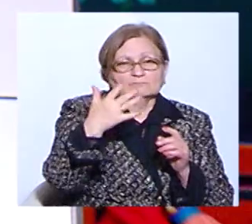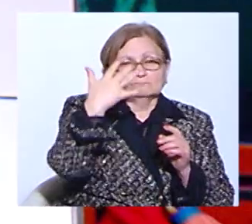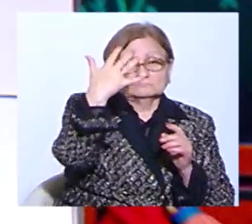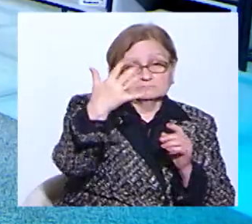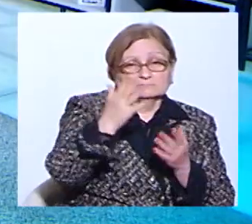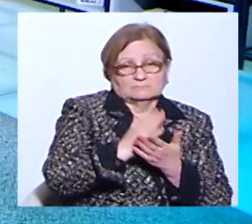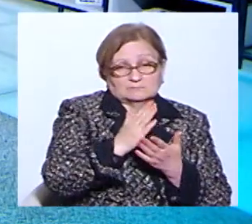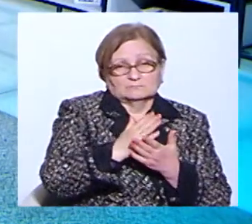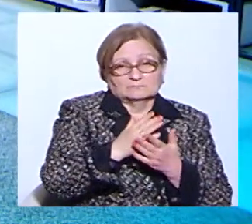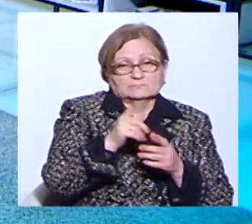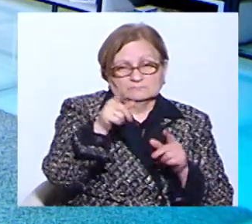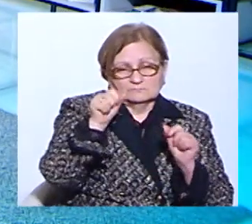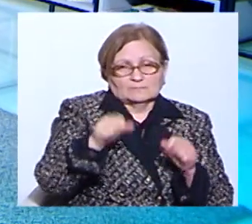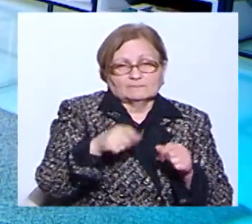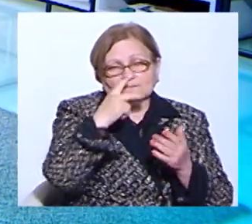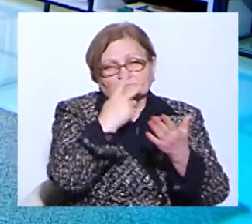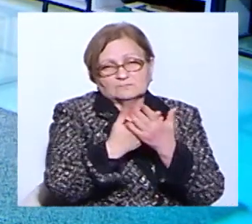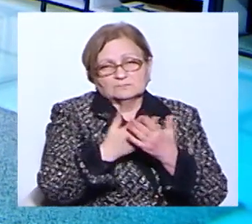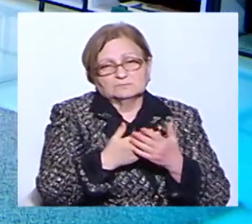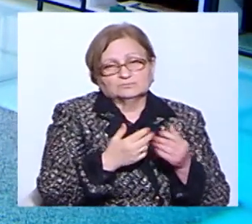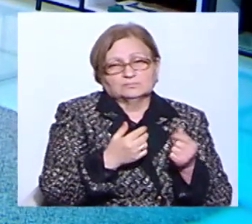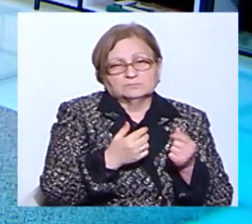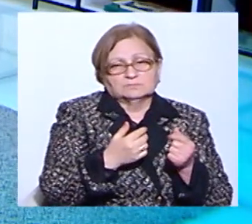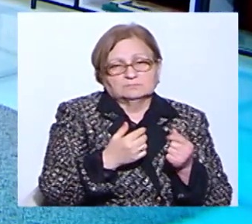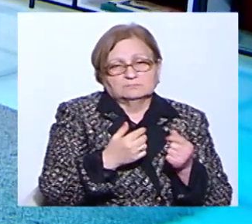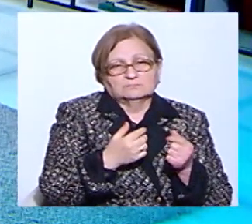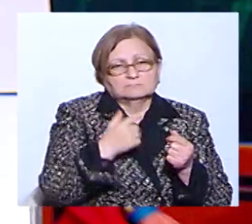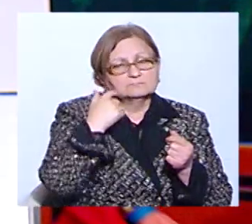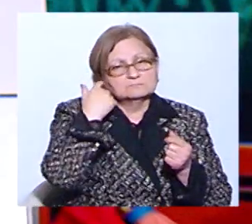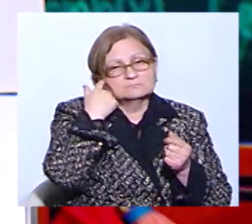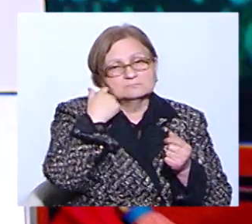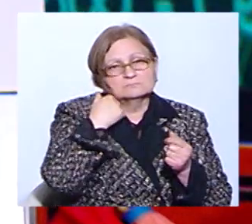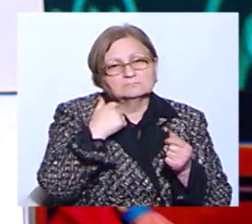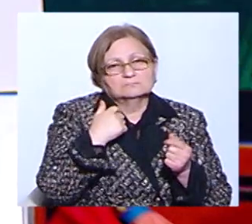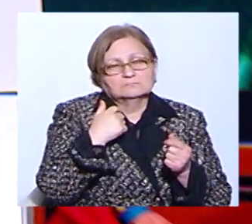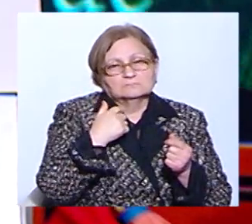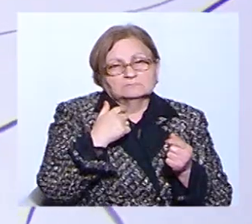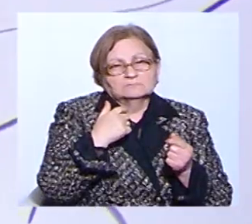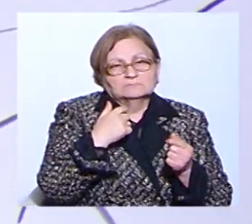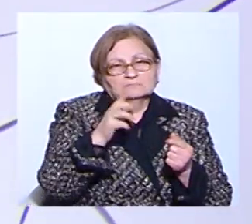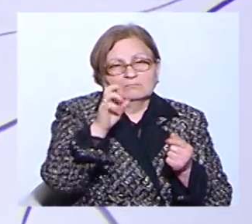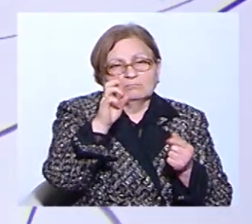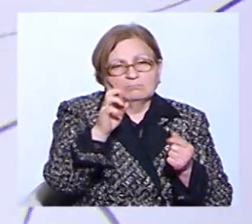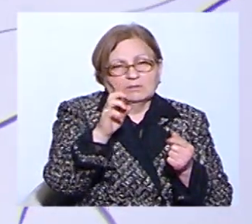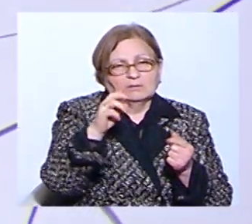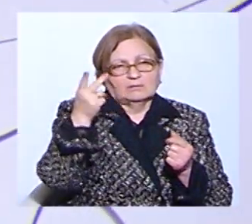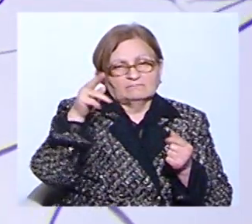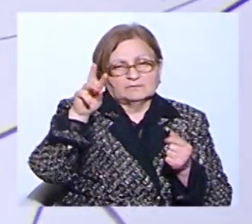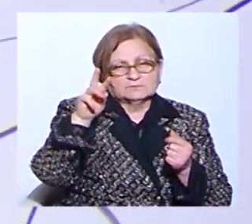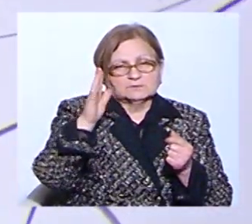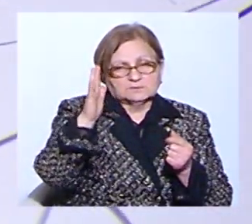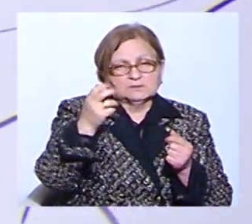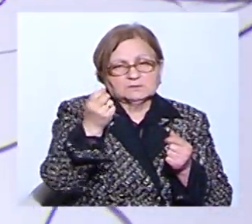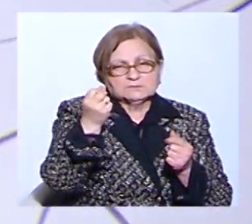კათეტი, შეგიძლიათ ვაჩვენოთ, რომ მოდი დავარქვათ ბეთი, b კვადრატი იქნება